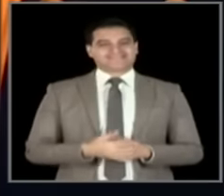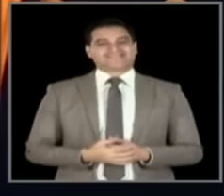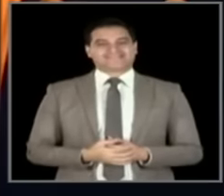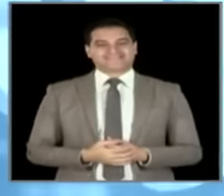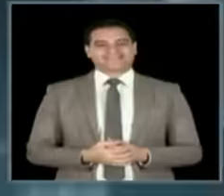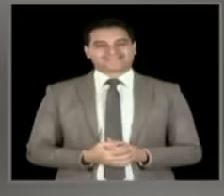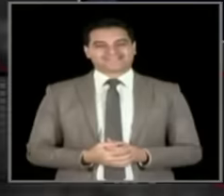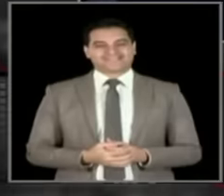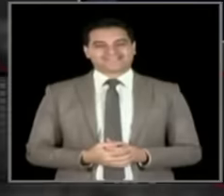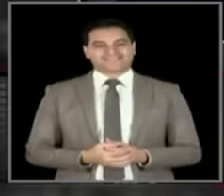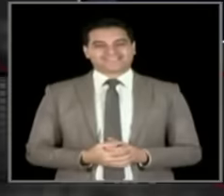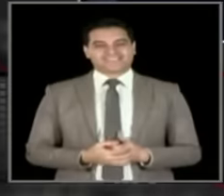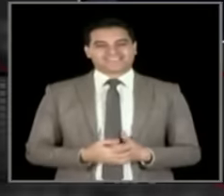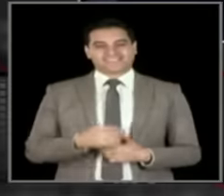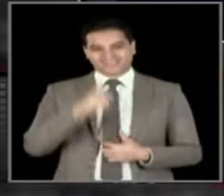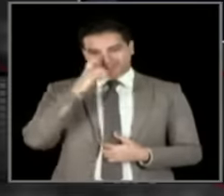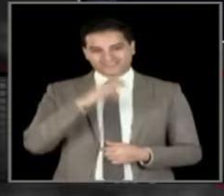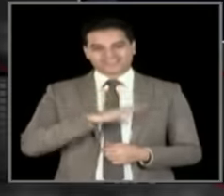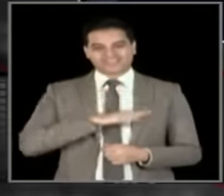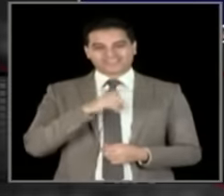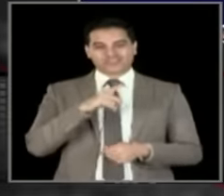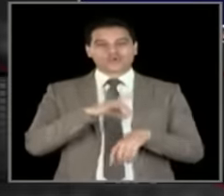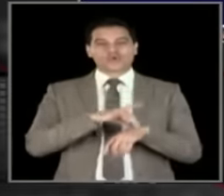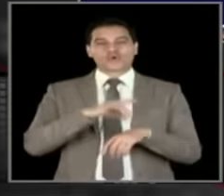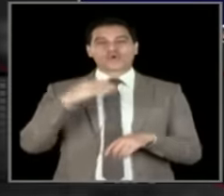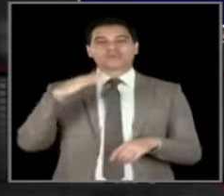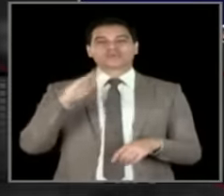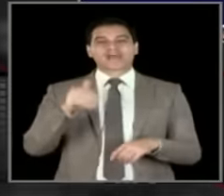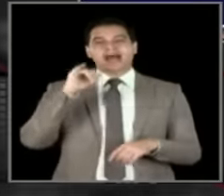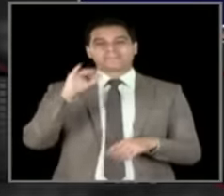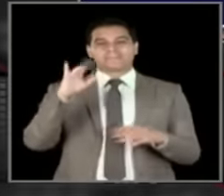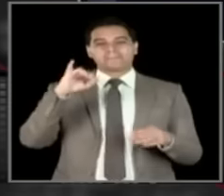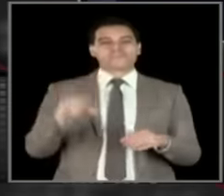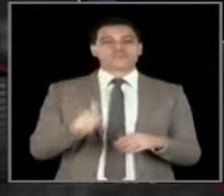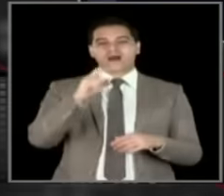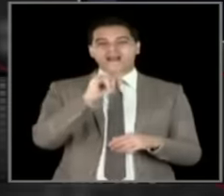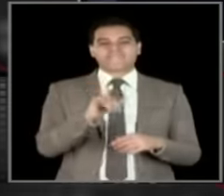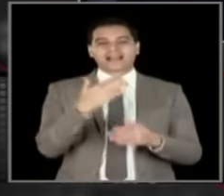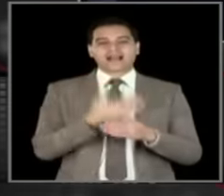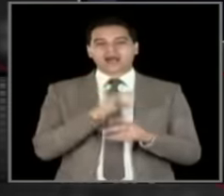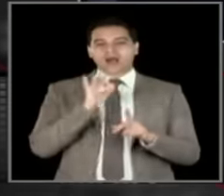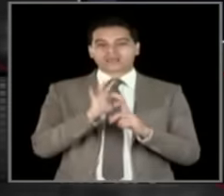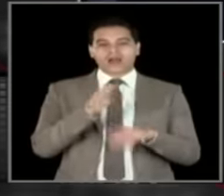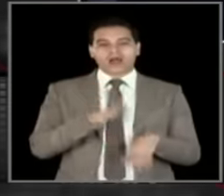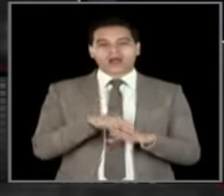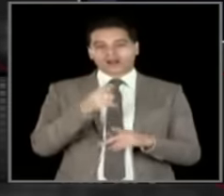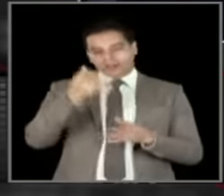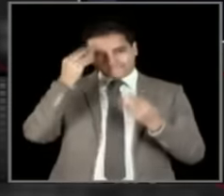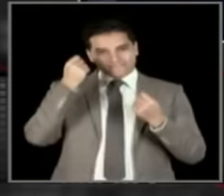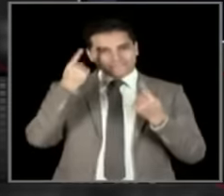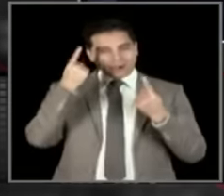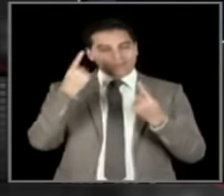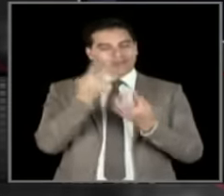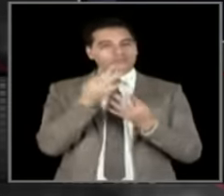مريم مريم دكتور حسام موافي ليه اخترتيه كمثل أعلى قدوة؟ عنده ثقافة عامة في الطب